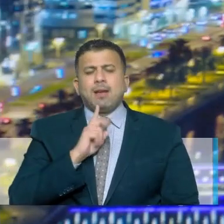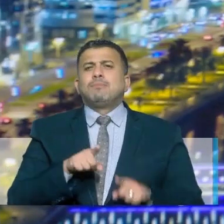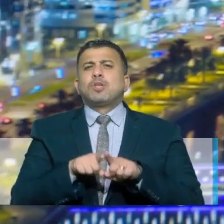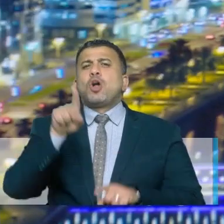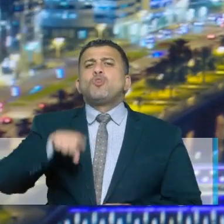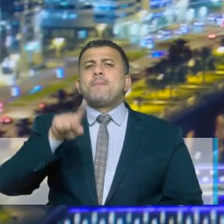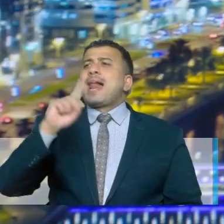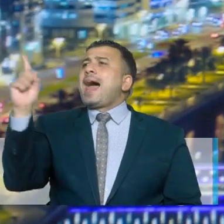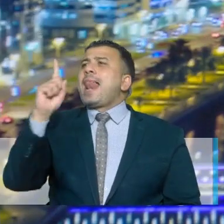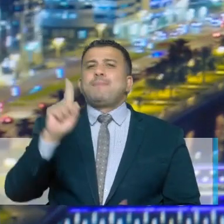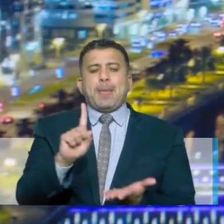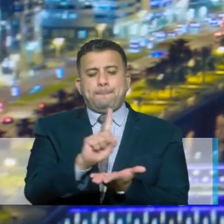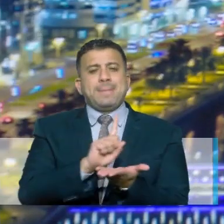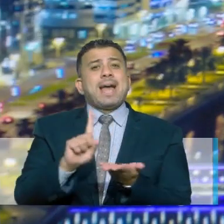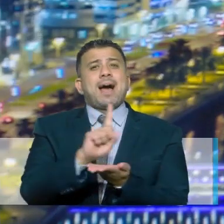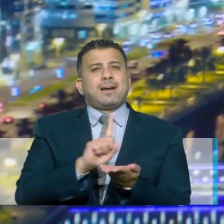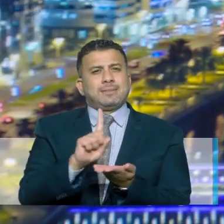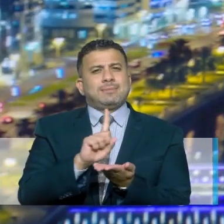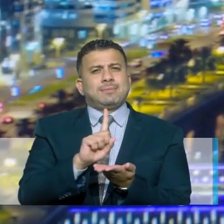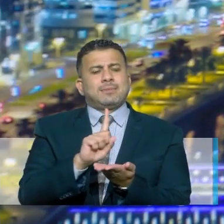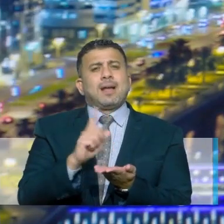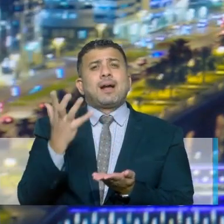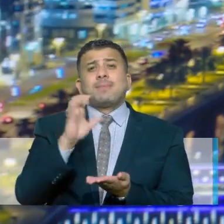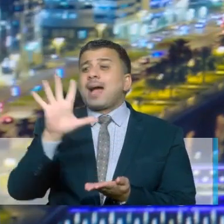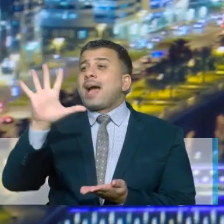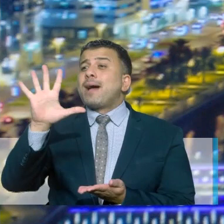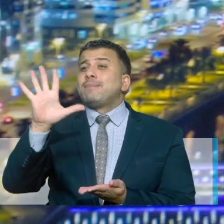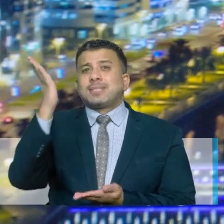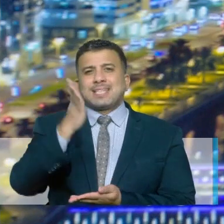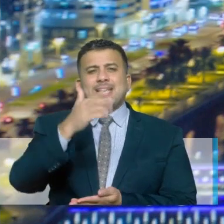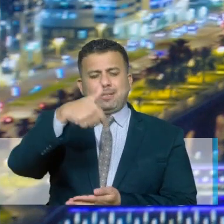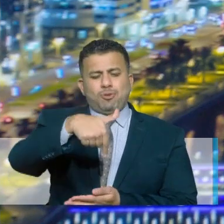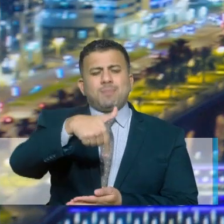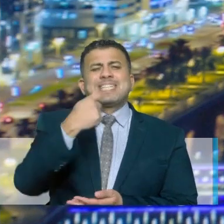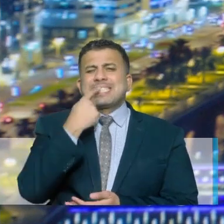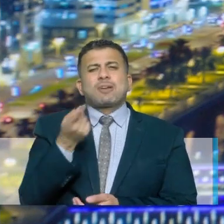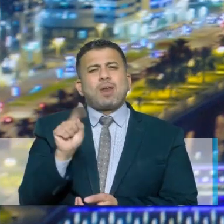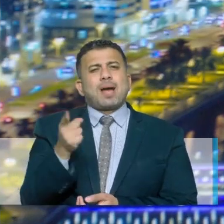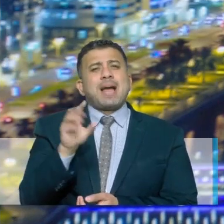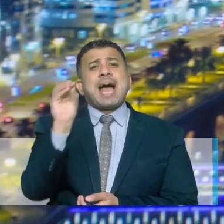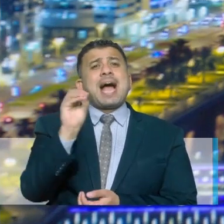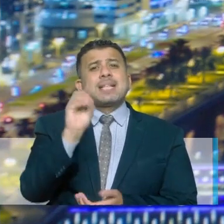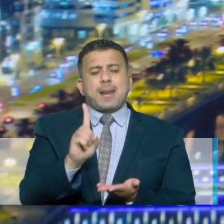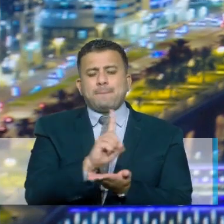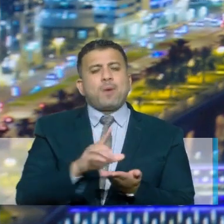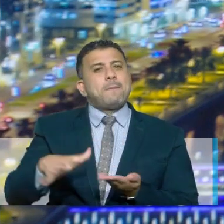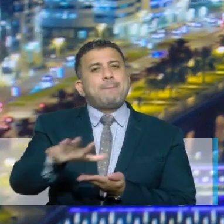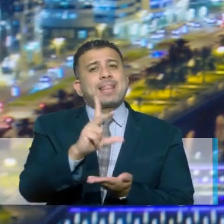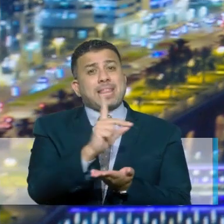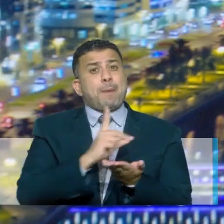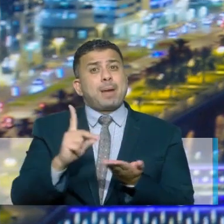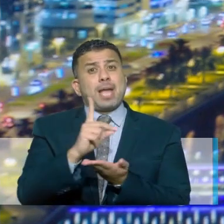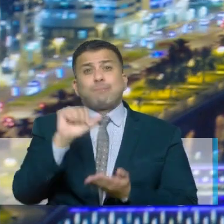بمناسبه اليوم العالمي للبيئه الذي يصادف الخامس من يونيو من كل عام نظمت هيئه البيئه والمحميات الطبيعيه